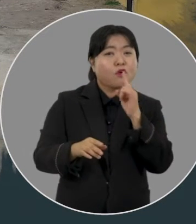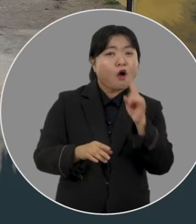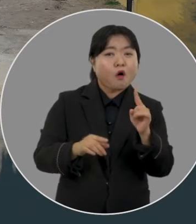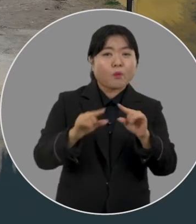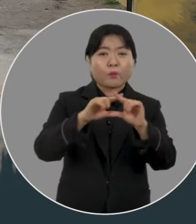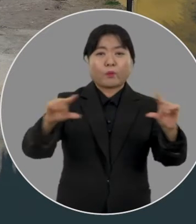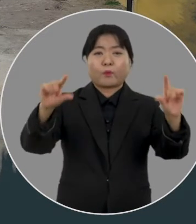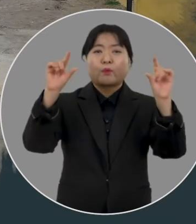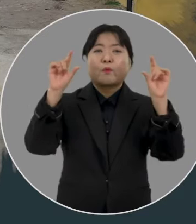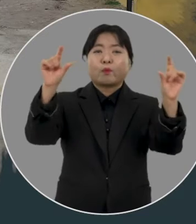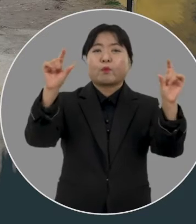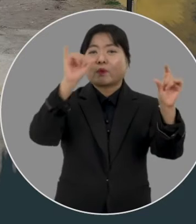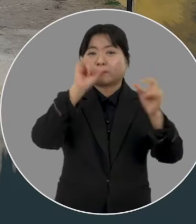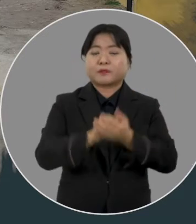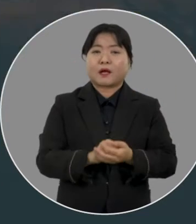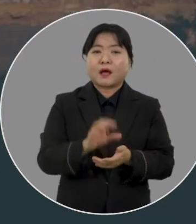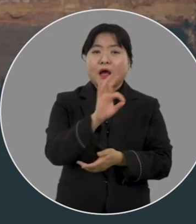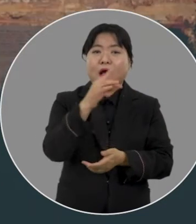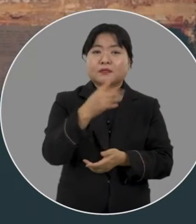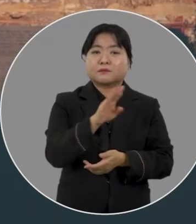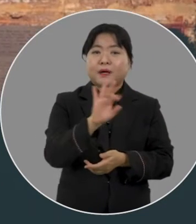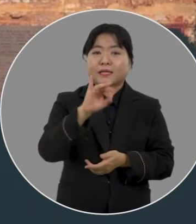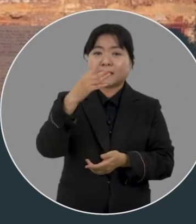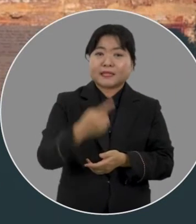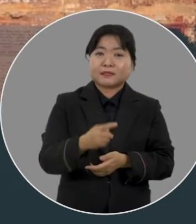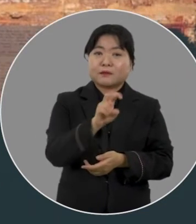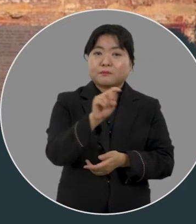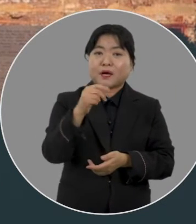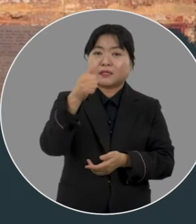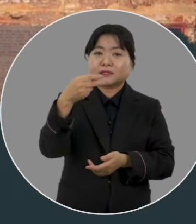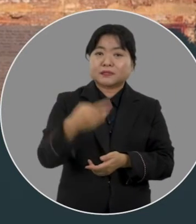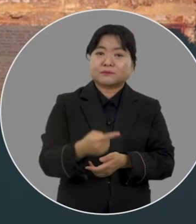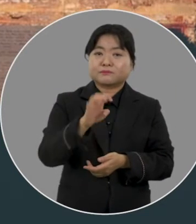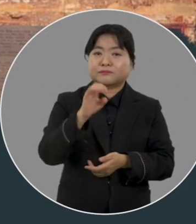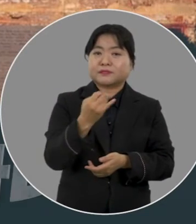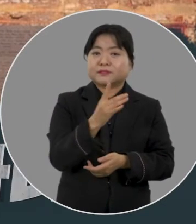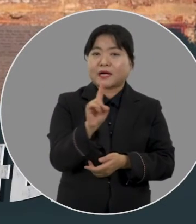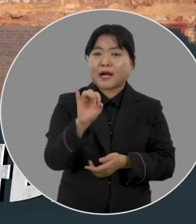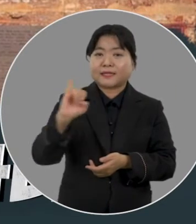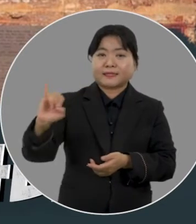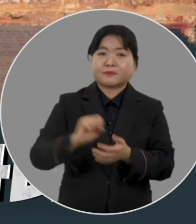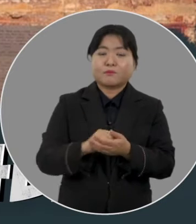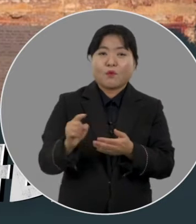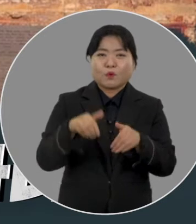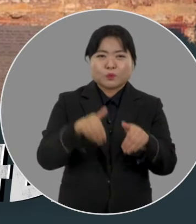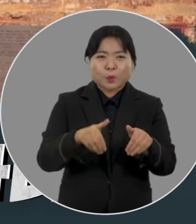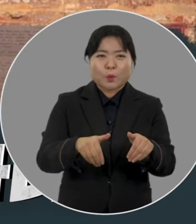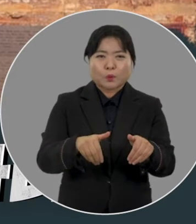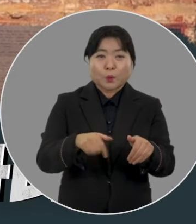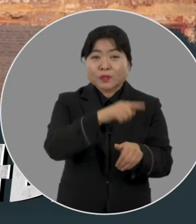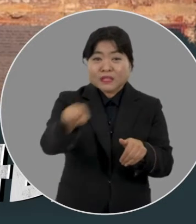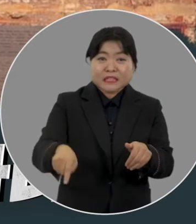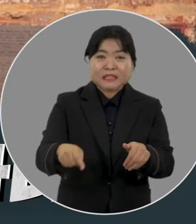이렇게 대문자로 쓰여져 있어요. 아르바이트, 마크트, 프라이. 노동이 너희를 자유케